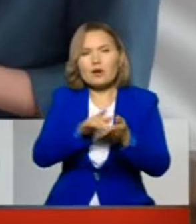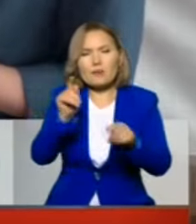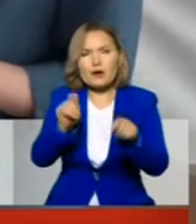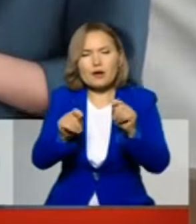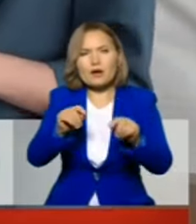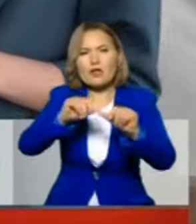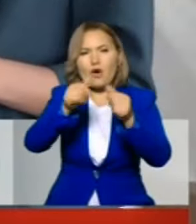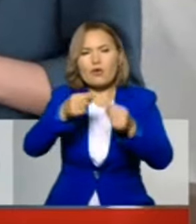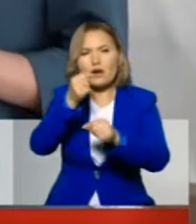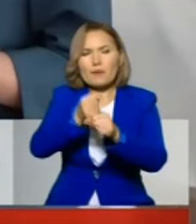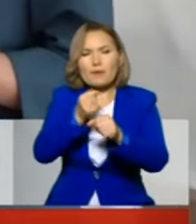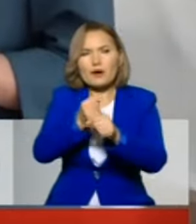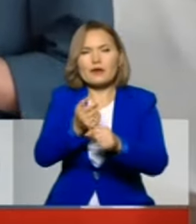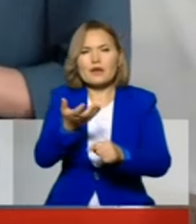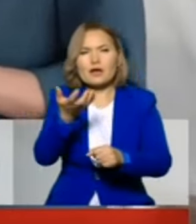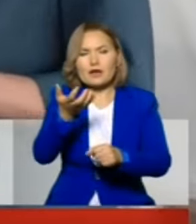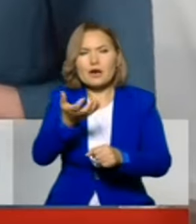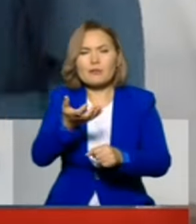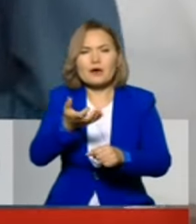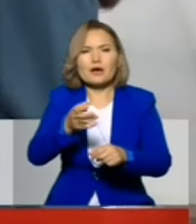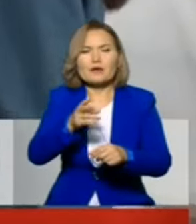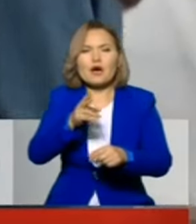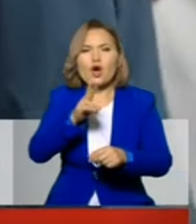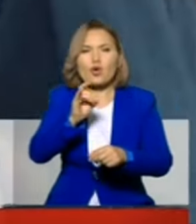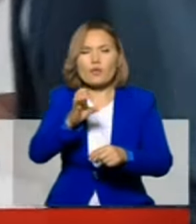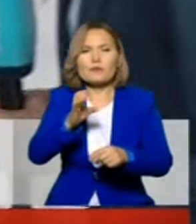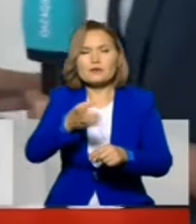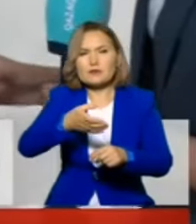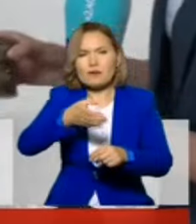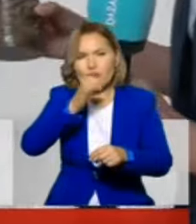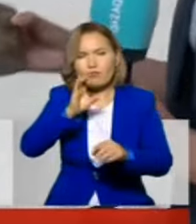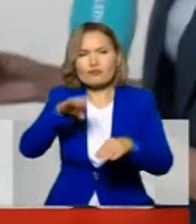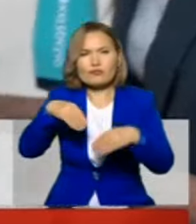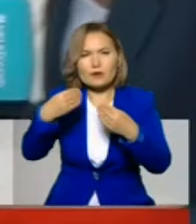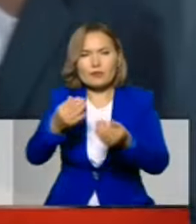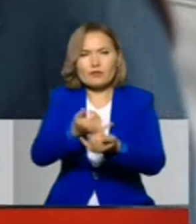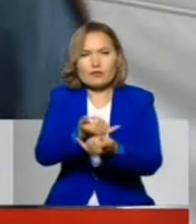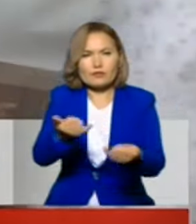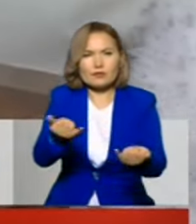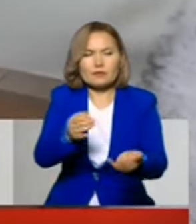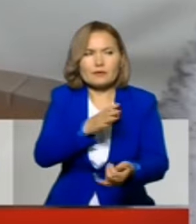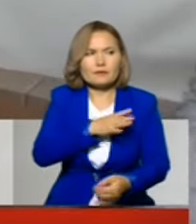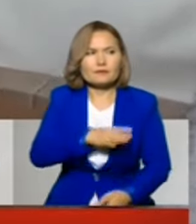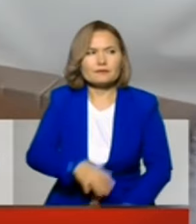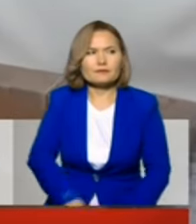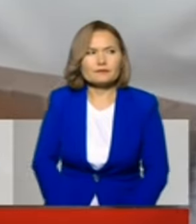оюмен безендірілген кесемен сусын ұсынады. Сәлеметсіздер ме, астарыңыз дәмді болсын.